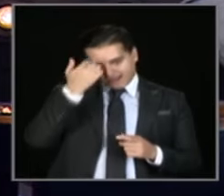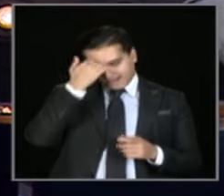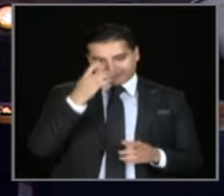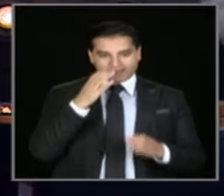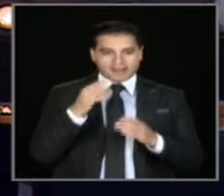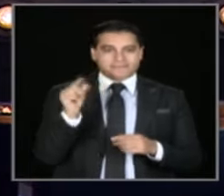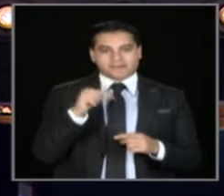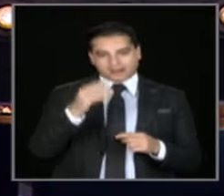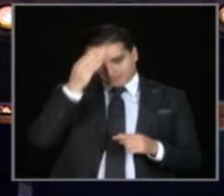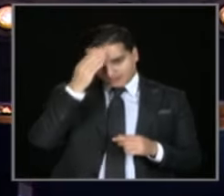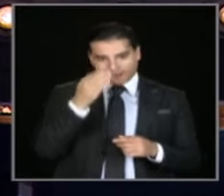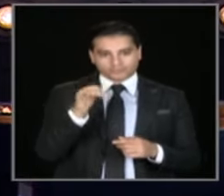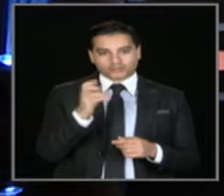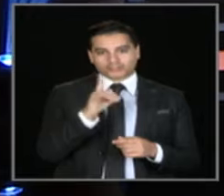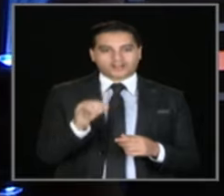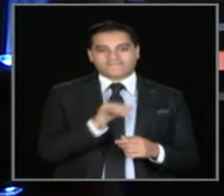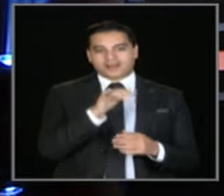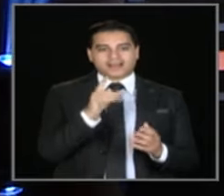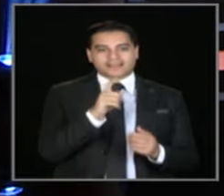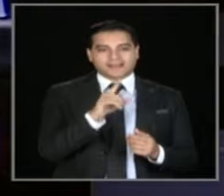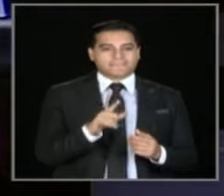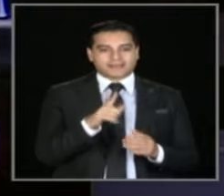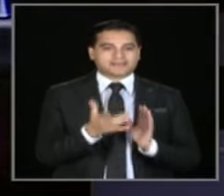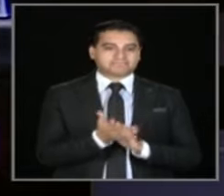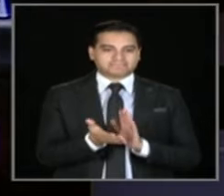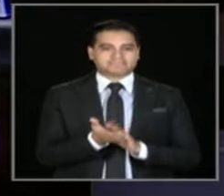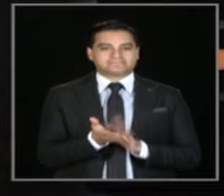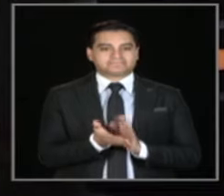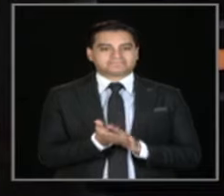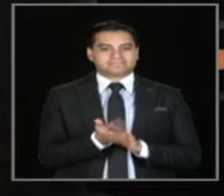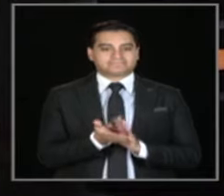نقطة في برنامج العباقرة مصطفى نبيل.